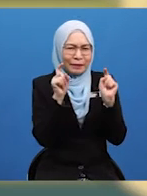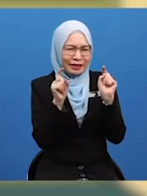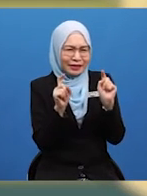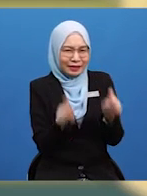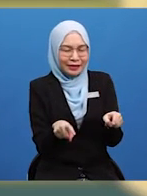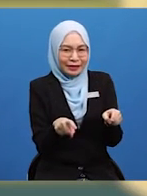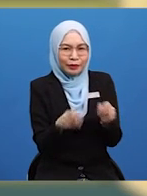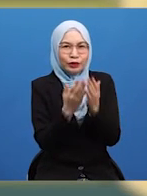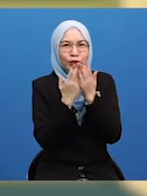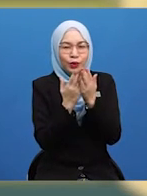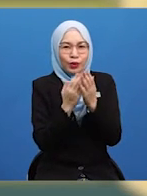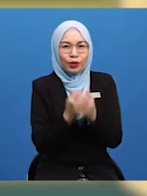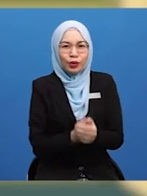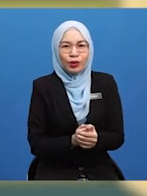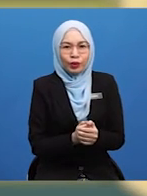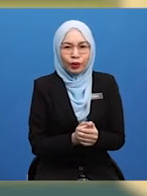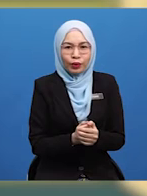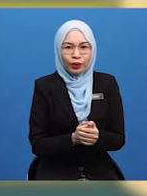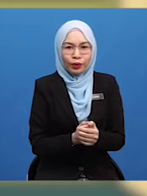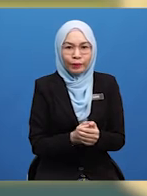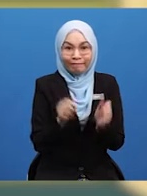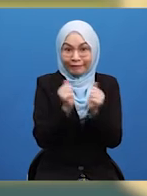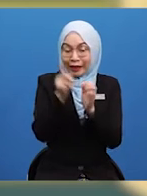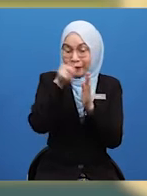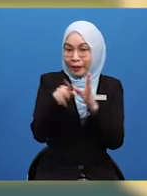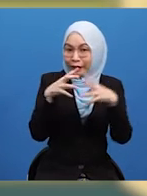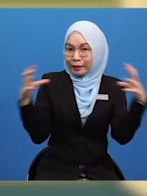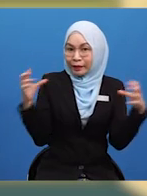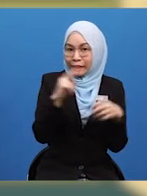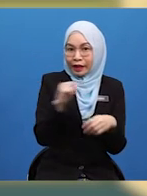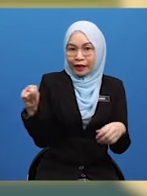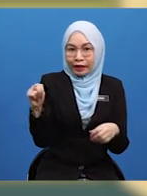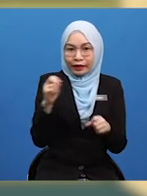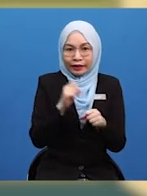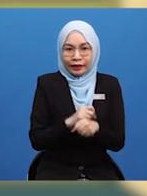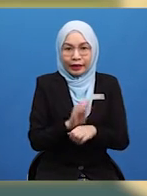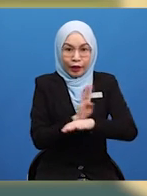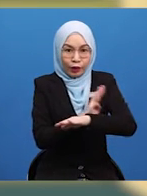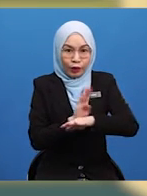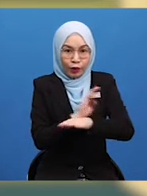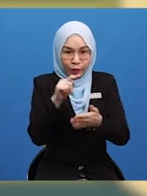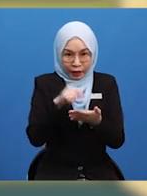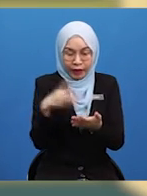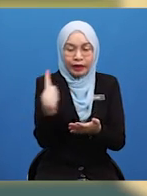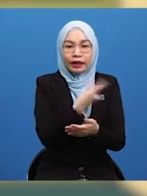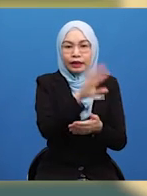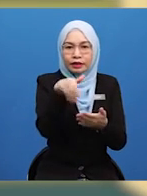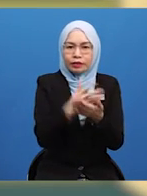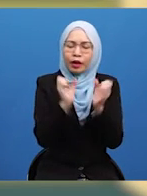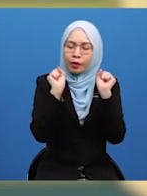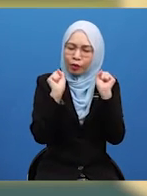berbangga dan bersyukur kerana dengan perkembangan kegiatan ekonomi, kita